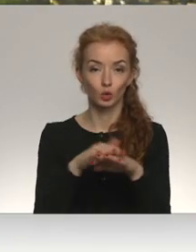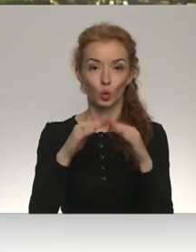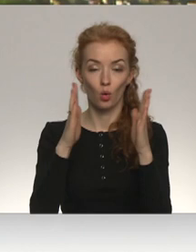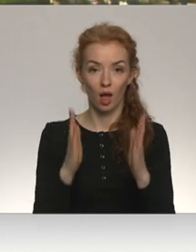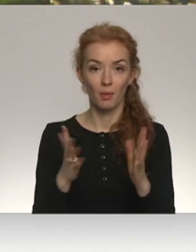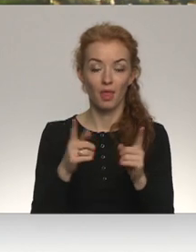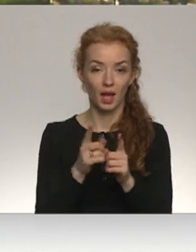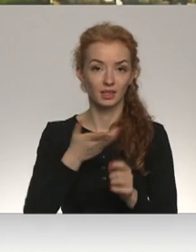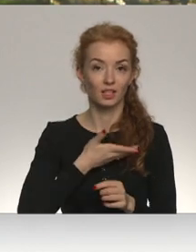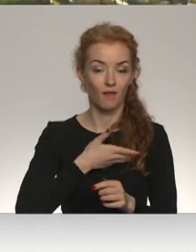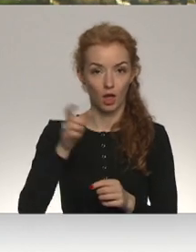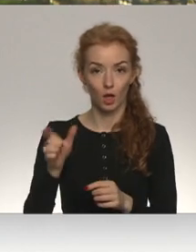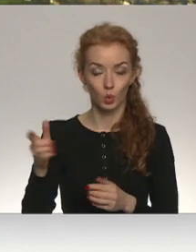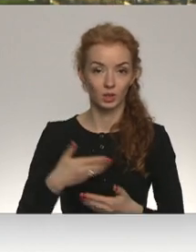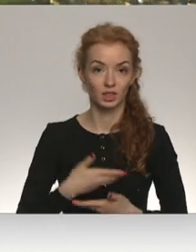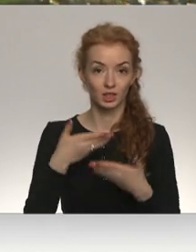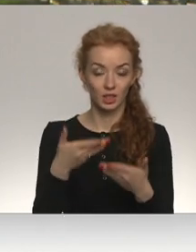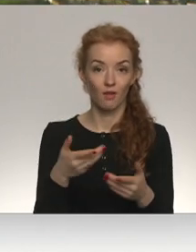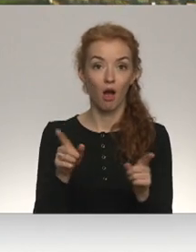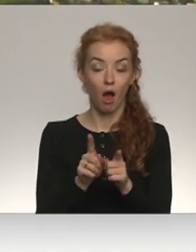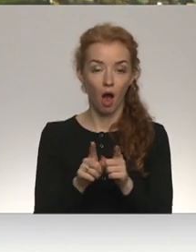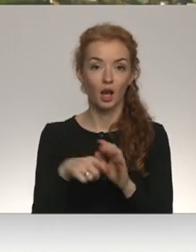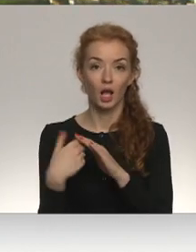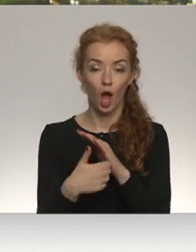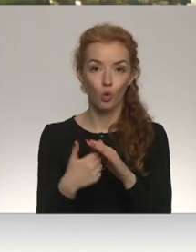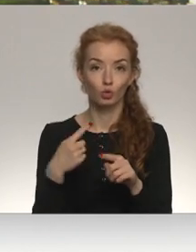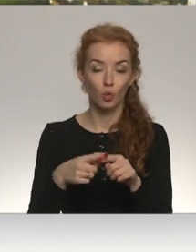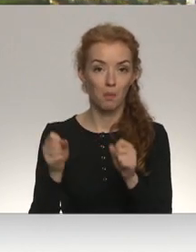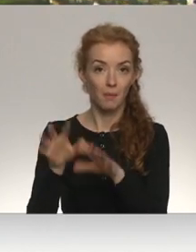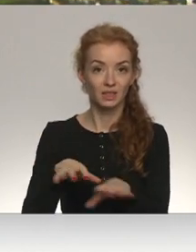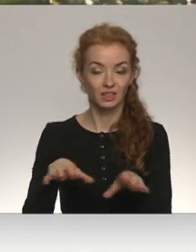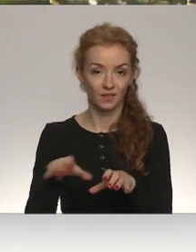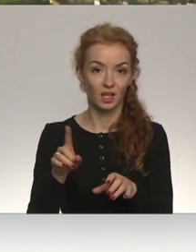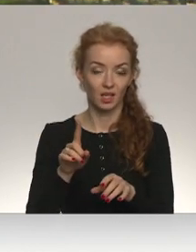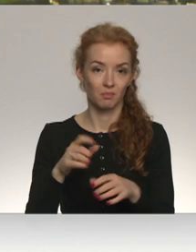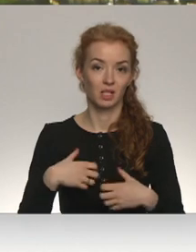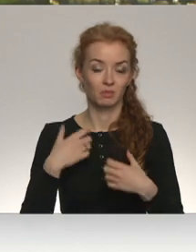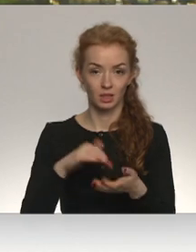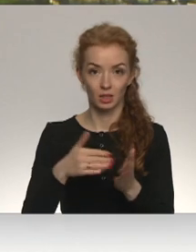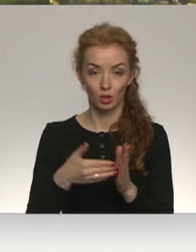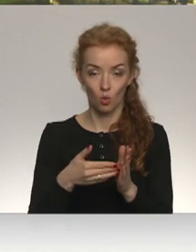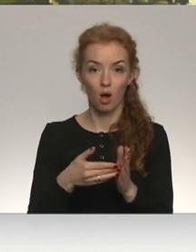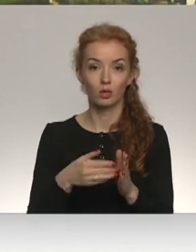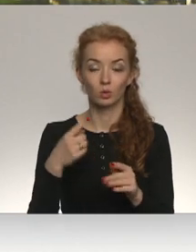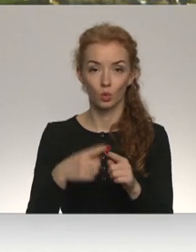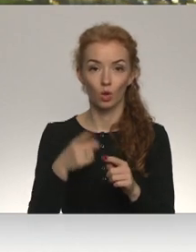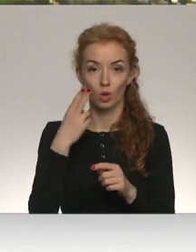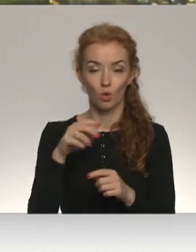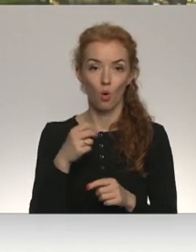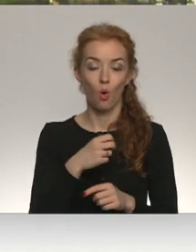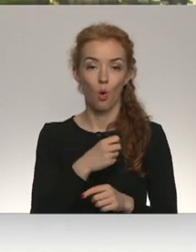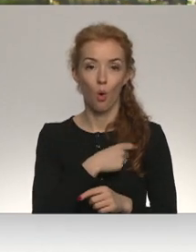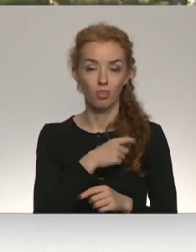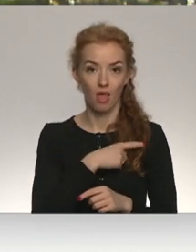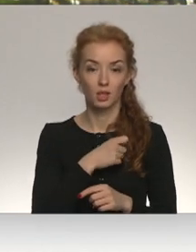dzīves. Dramatiskā situācijā nonākuši arī klaiņojušie un pamestie dzīvnieki. Dzīvnieku glābēju palīgā saucienam no Odesas